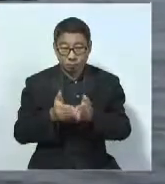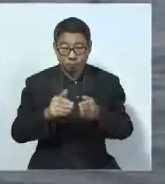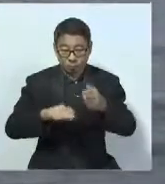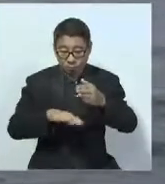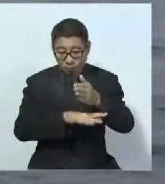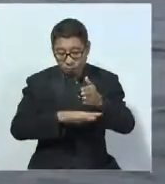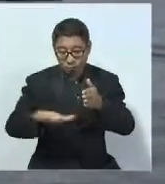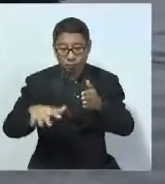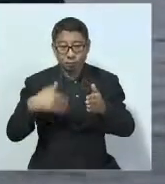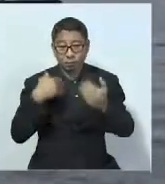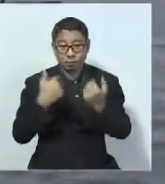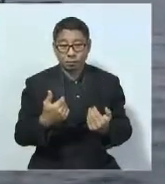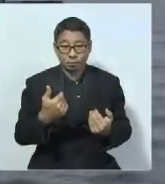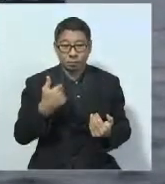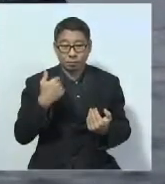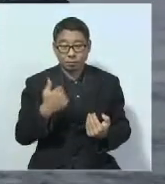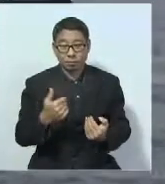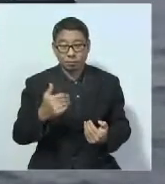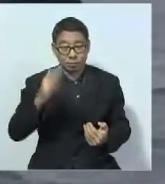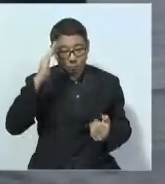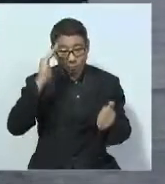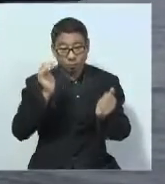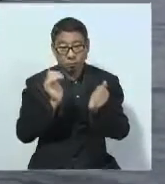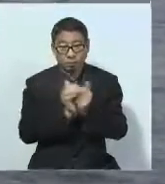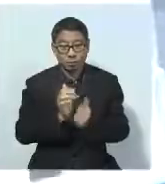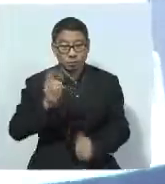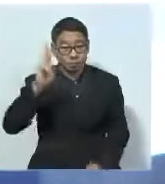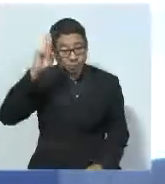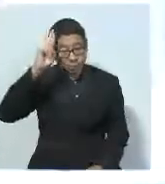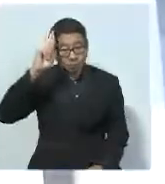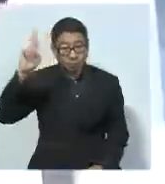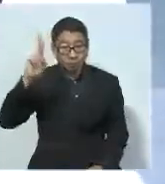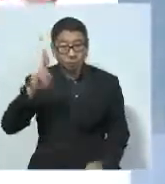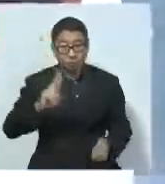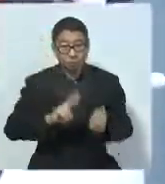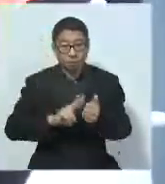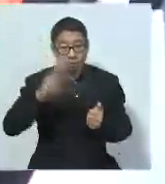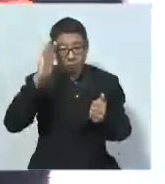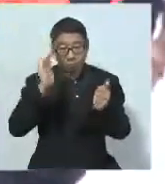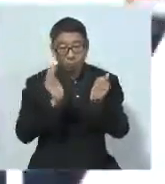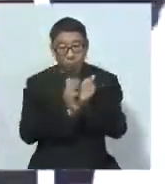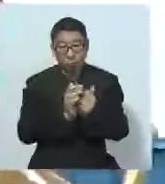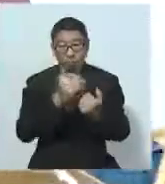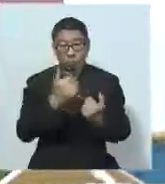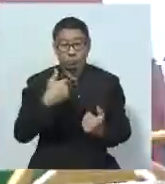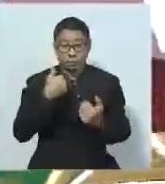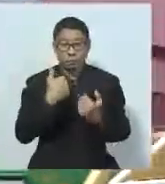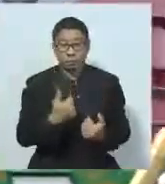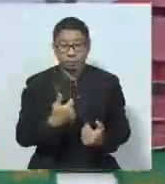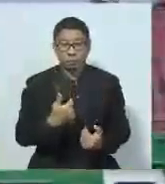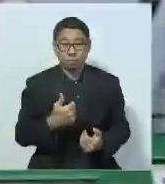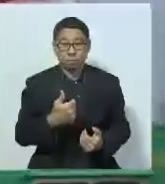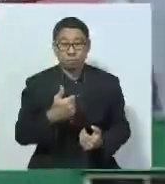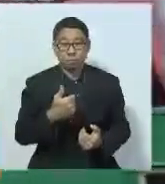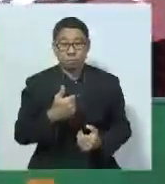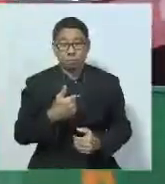ะการกู้เรือฟินิกซ์ครั้งนี้พลตำรวจเอกรุ่งโรจน์แสงครามรองผู้บัญชาการตำรวจแห่งชาติและพลตำรวจตรีสุร